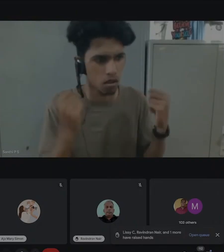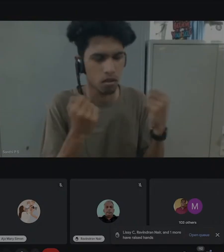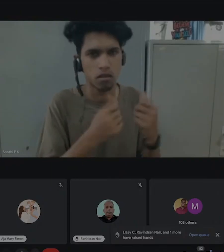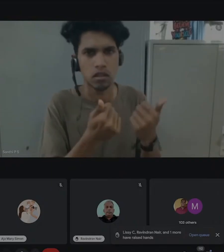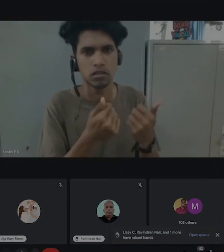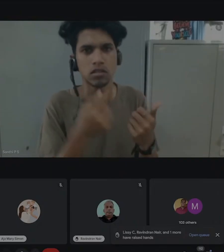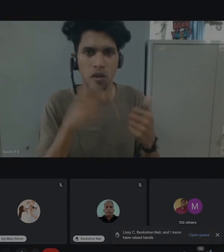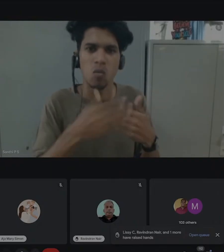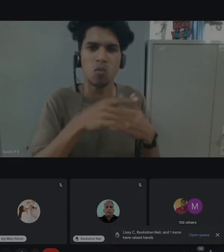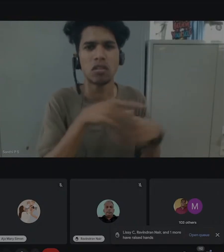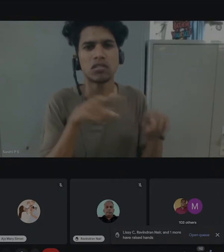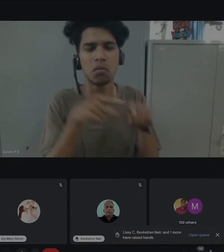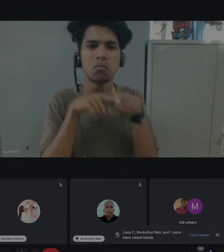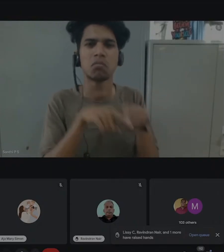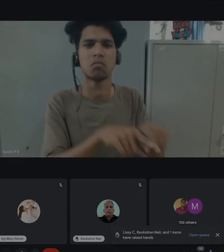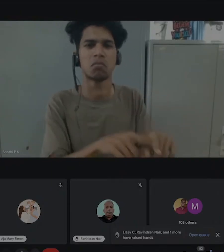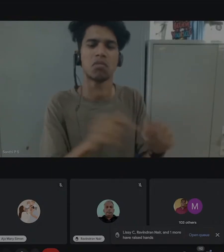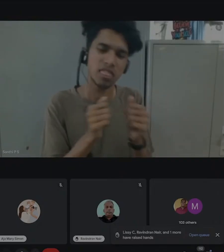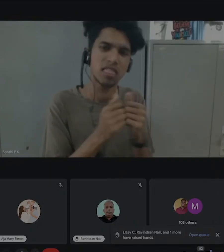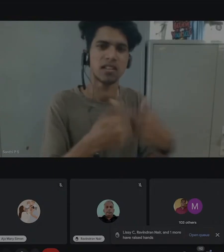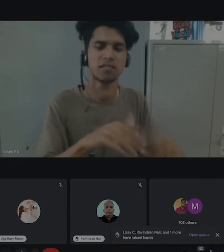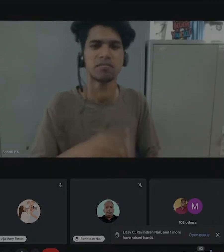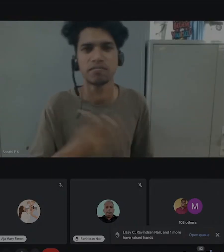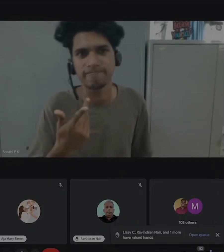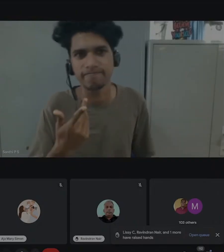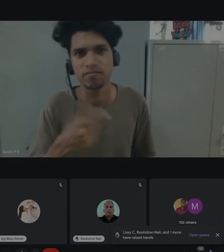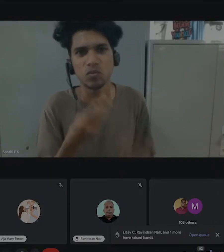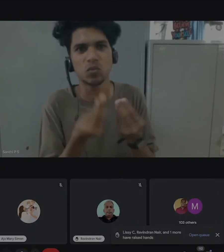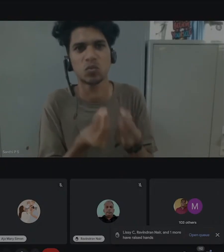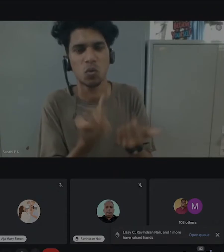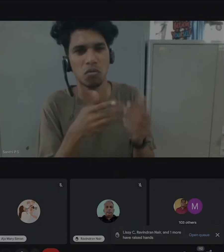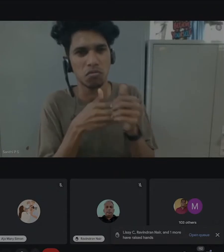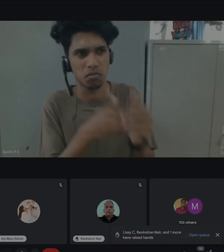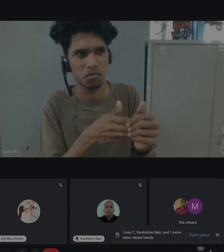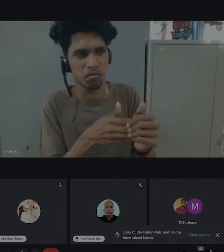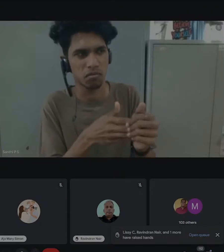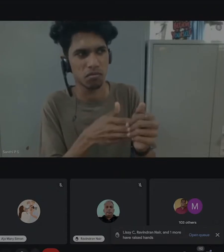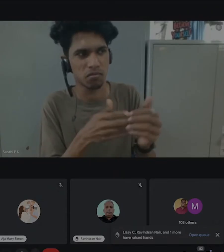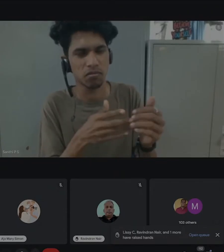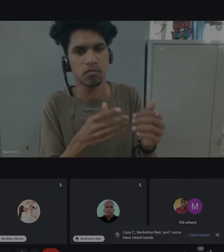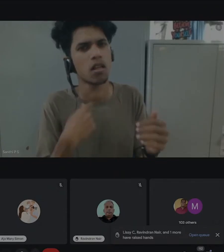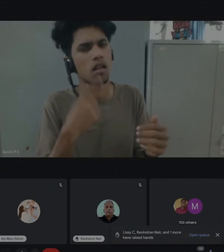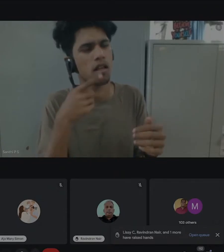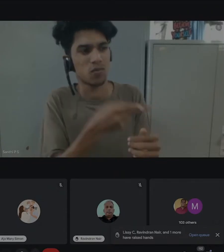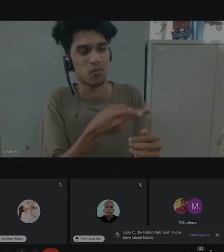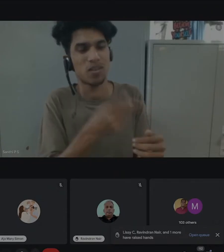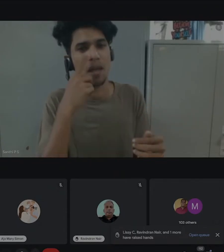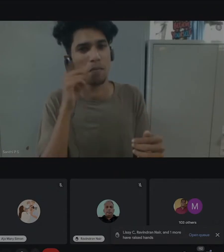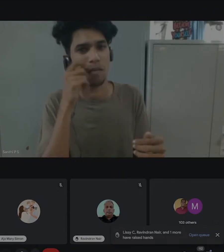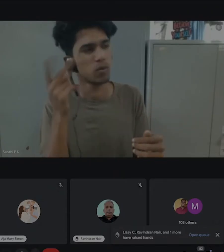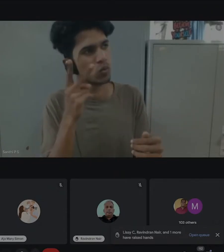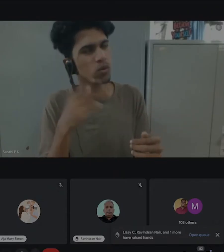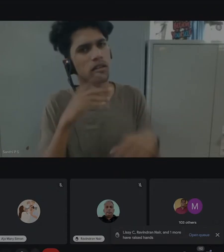നിലവിൽ കൊണ്ടുപോകുന്നത് കൊച്ചിനെ. അപ്പൊ എന്തെങ്കിലും ഒരു നല്ല പേരൻസ് അവിടെ വന്നിട്ടുള്ളത് അന്വേഷിച്ചിട്ട് കണ്ടിന്യൂസിന് വന്നിരുന്നു.